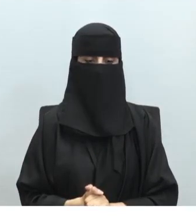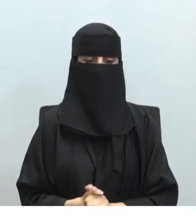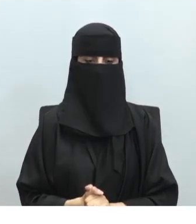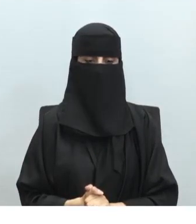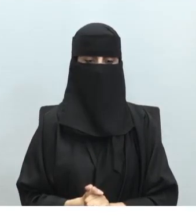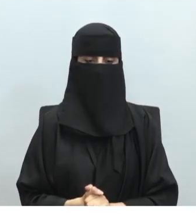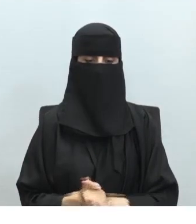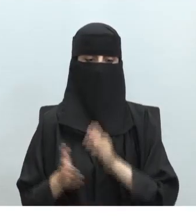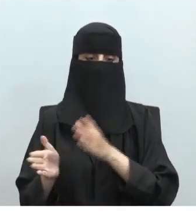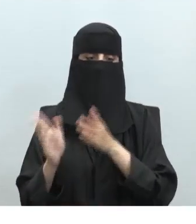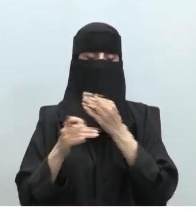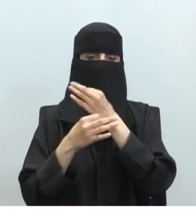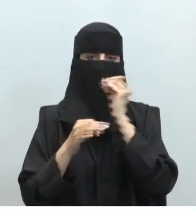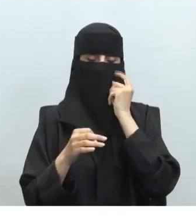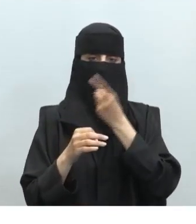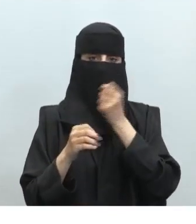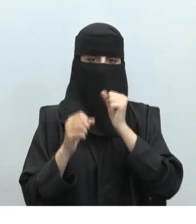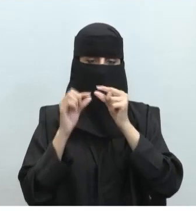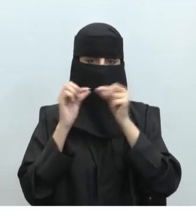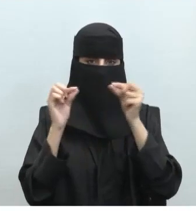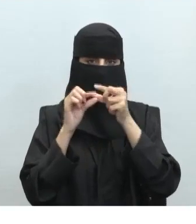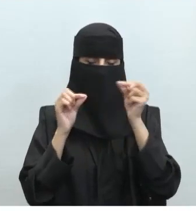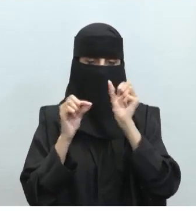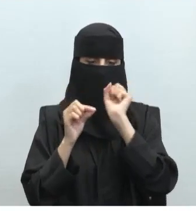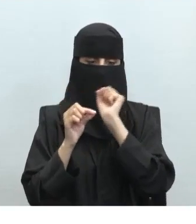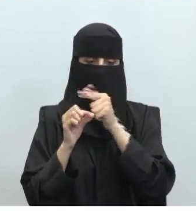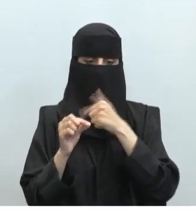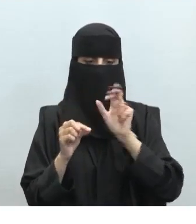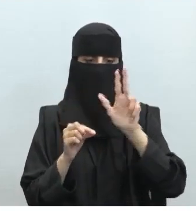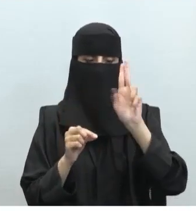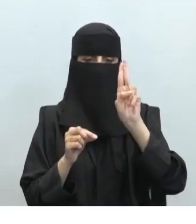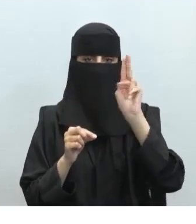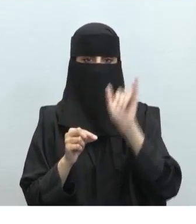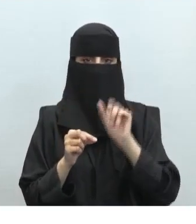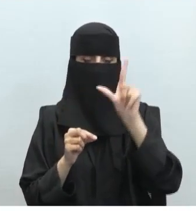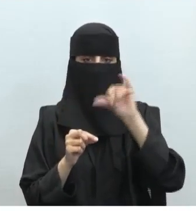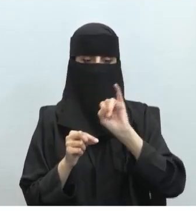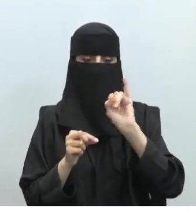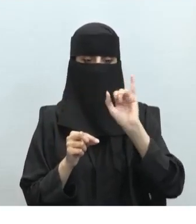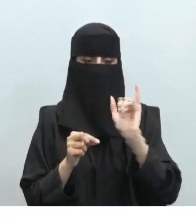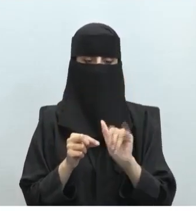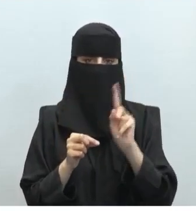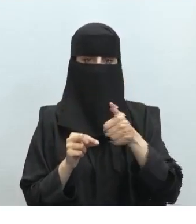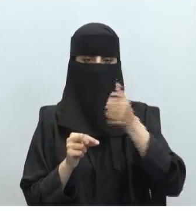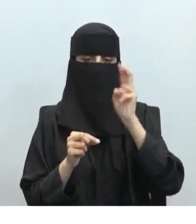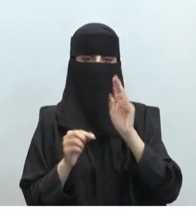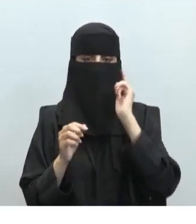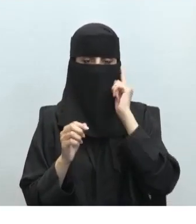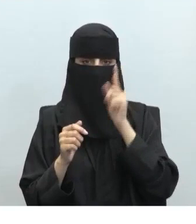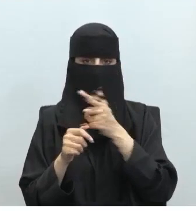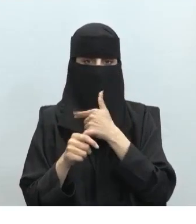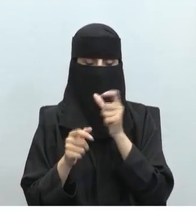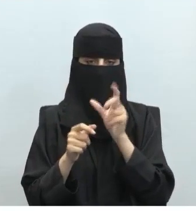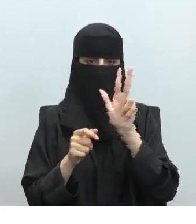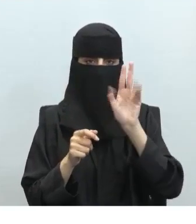23 ايضا تعرفنا على القطع الطرفيه التيلوميرات هذه التي تظهر معنا في نهايه الكروموسوم ذكرنا انها عباره عن